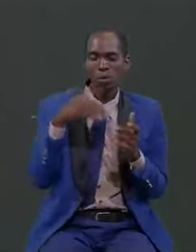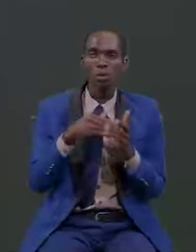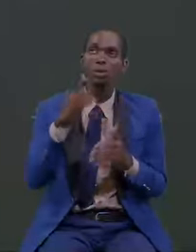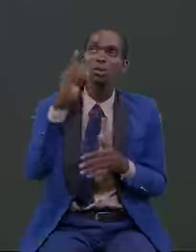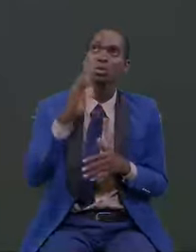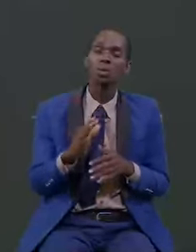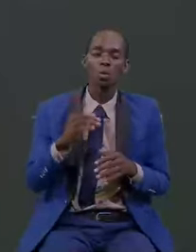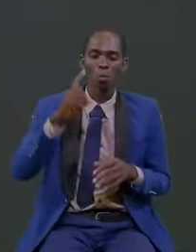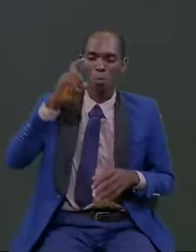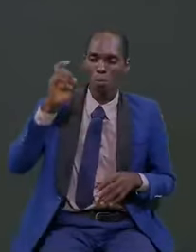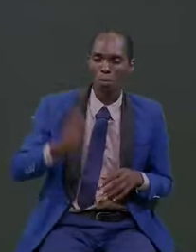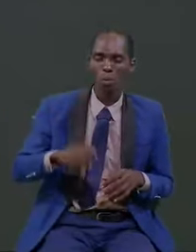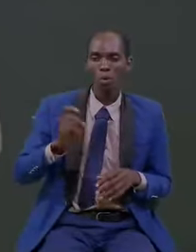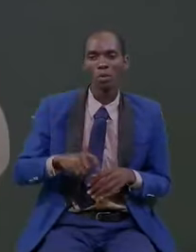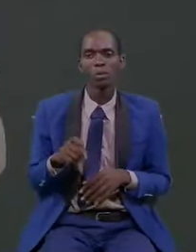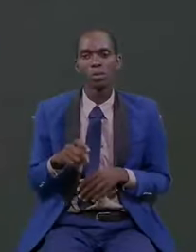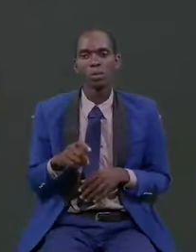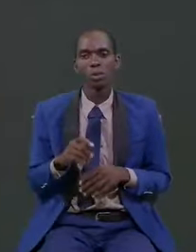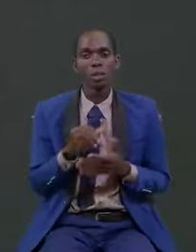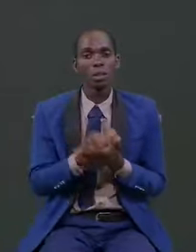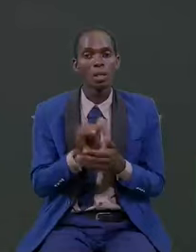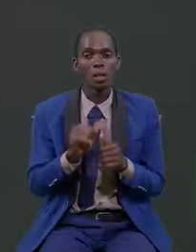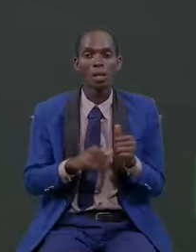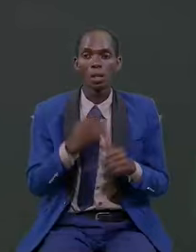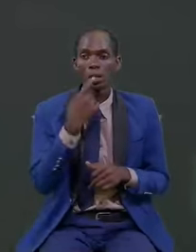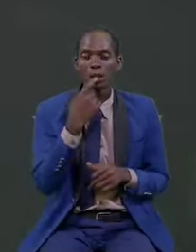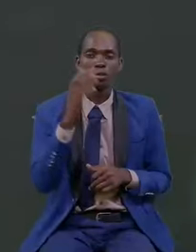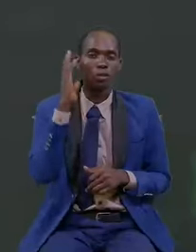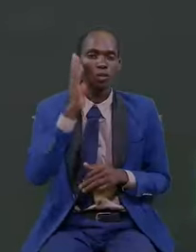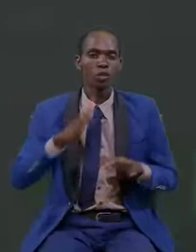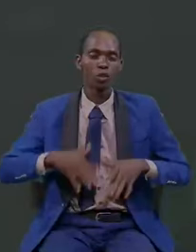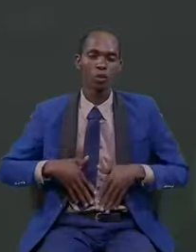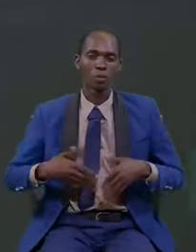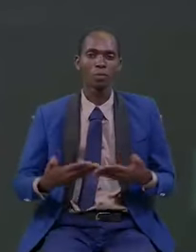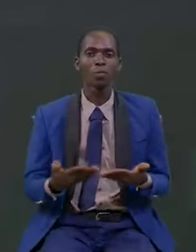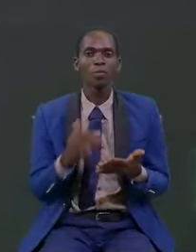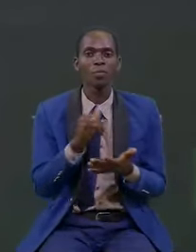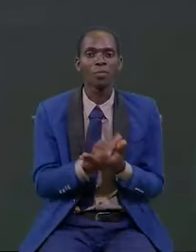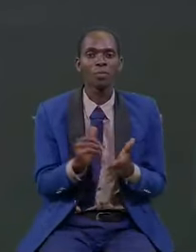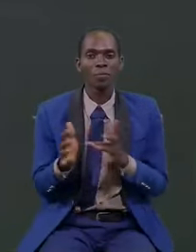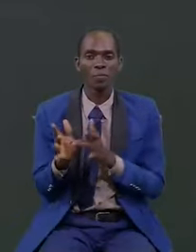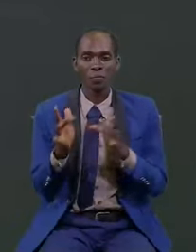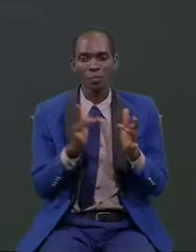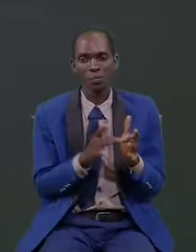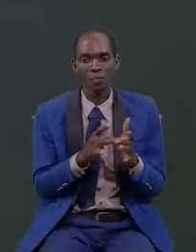involontairement, avec contrainte, et que toute langue confesse que Jésus-Christ,